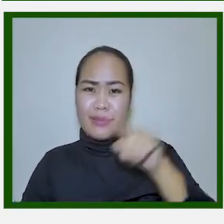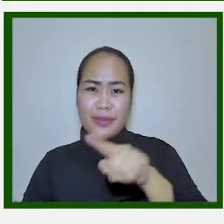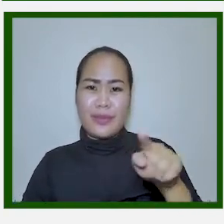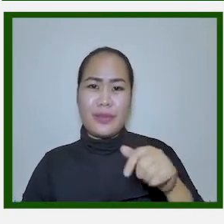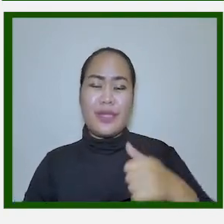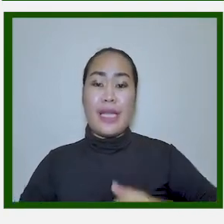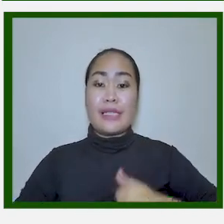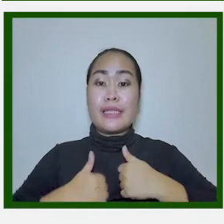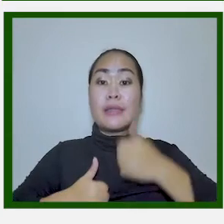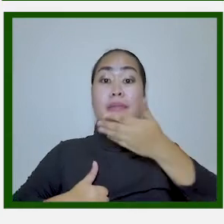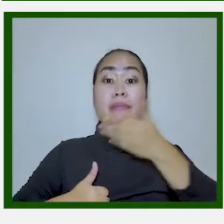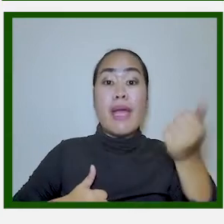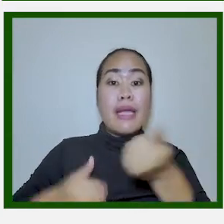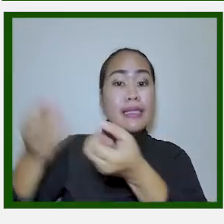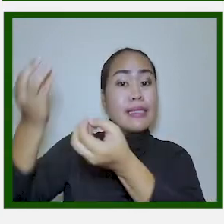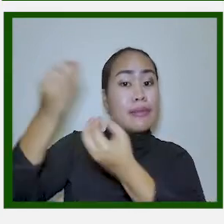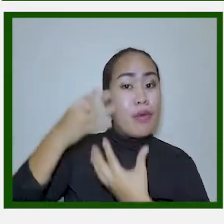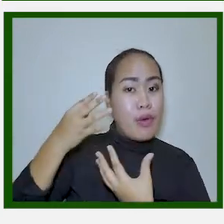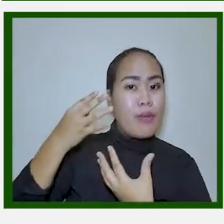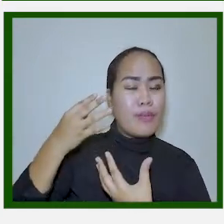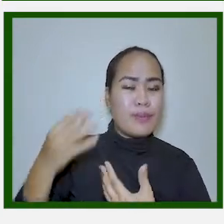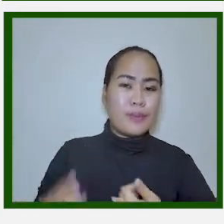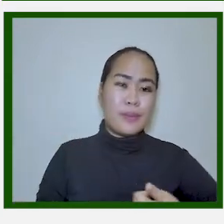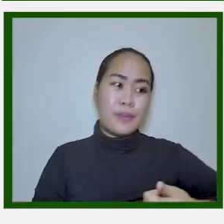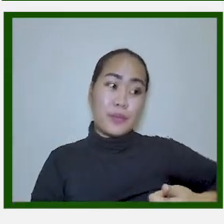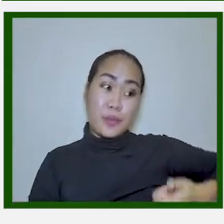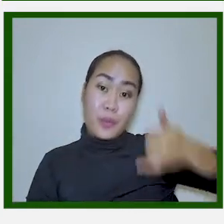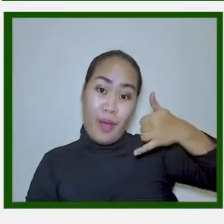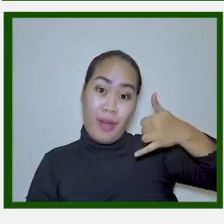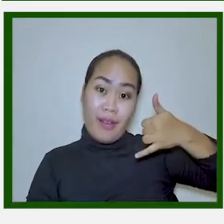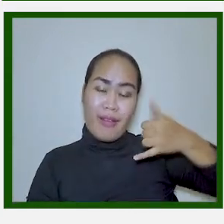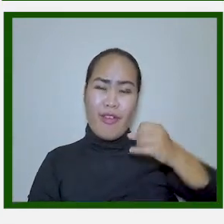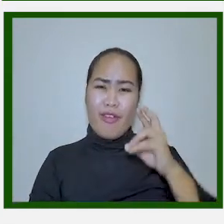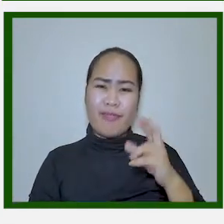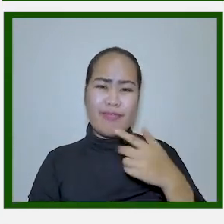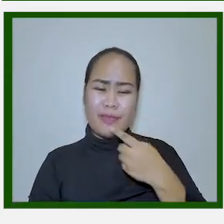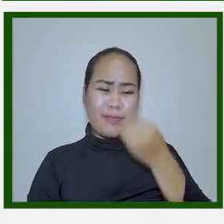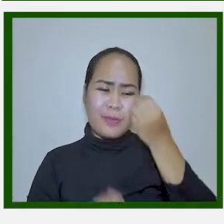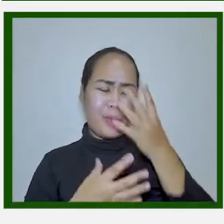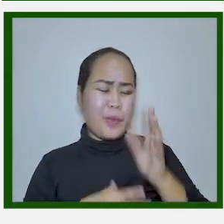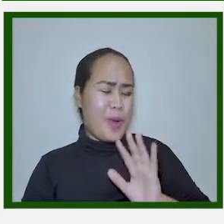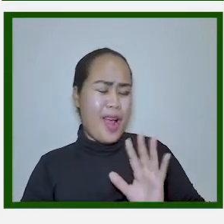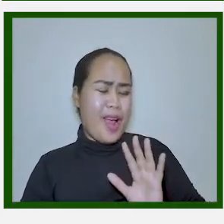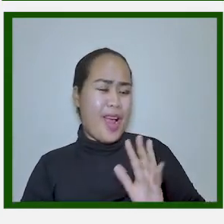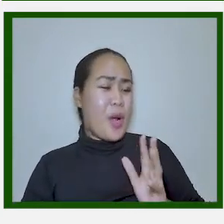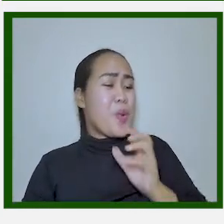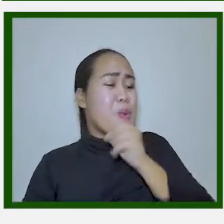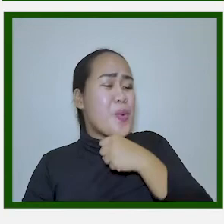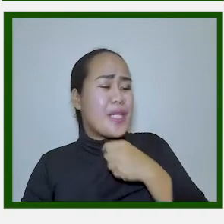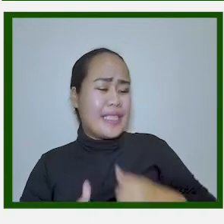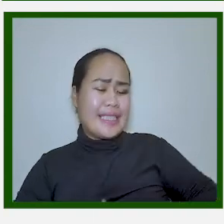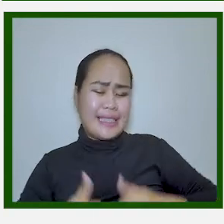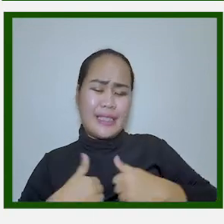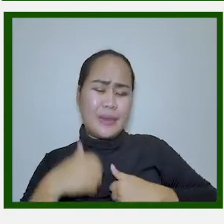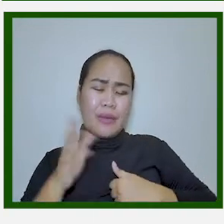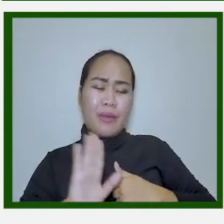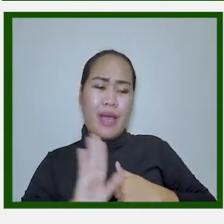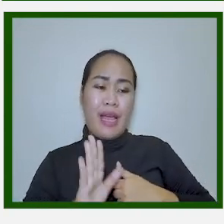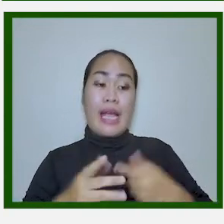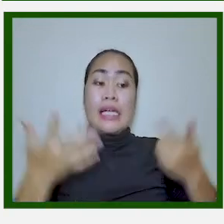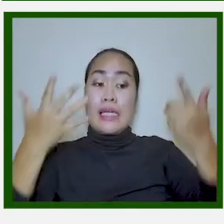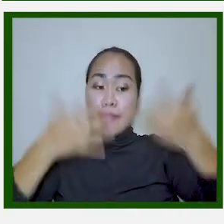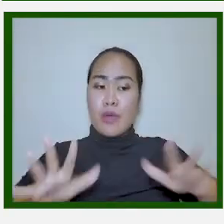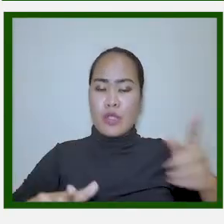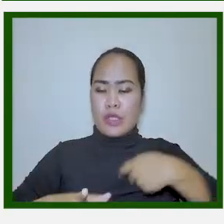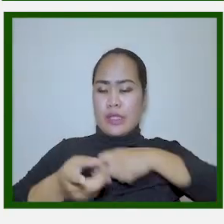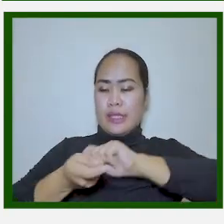itong old address ko hindi na 'yan 'yon, ha. Wag niyo na ho diyan dalhin. Dito na po ako nakatira sa ganitong condominium or dito sa bahay na